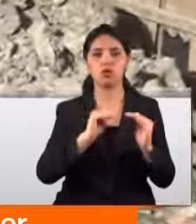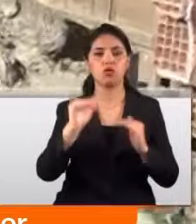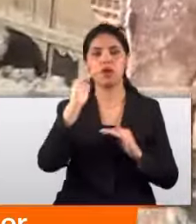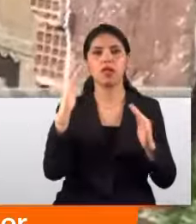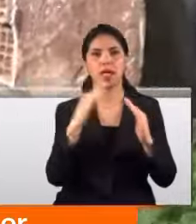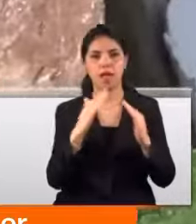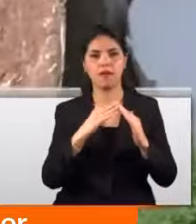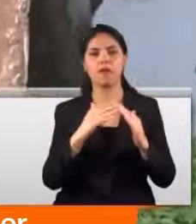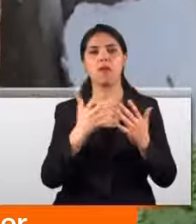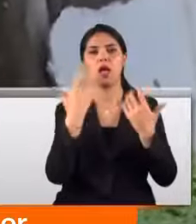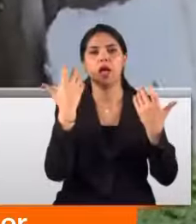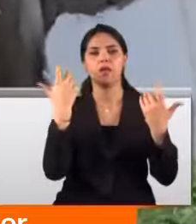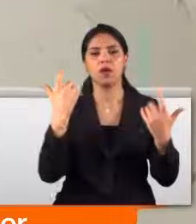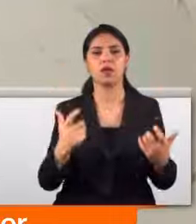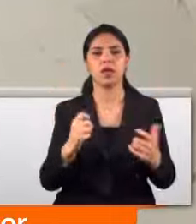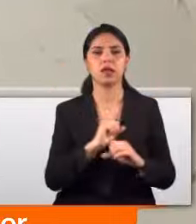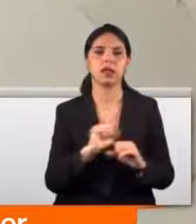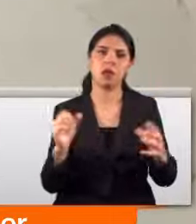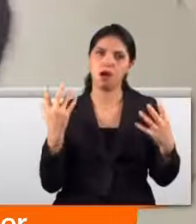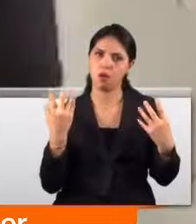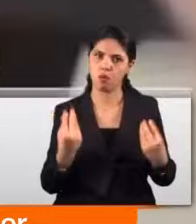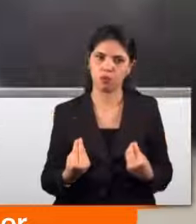ve ağır hasar gördü.